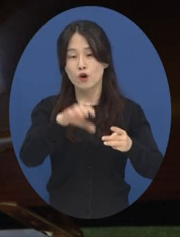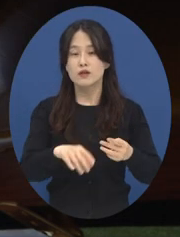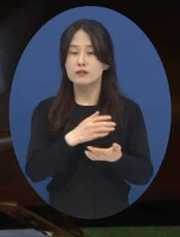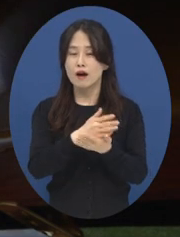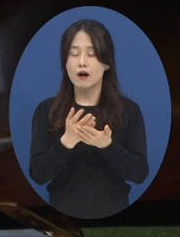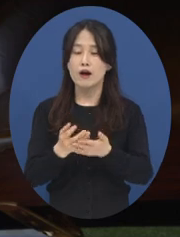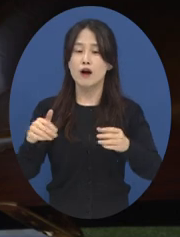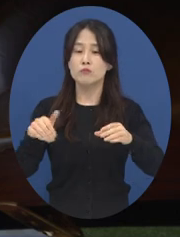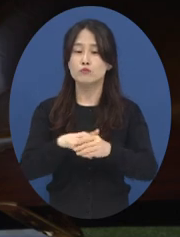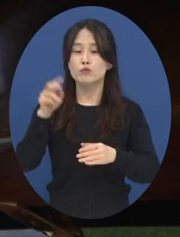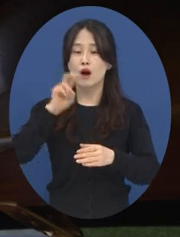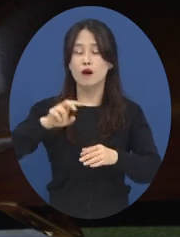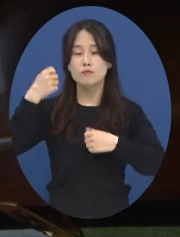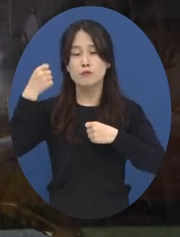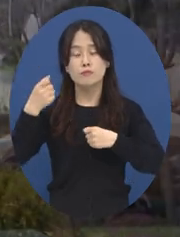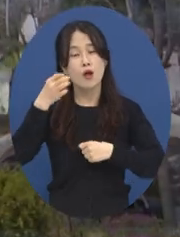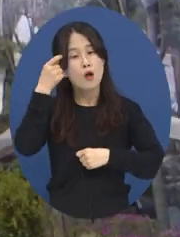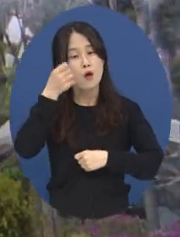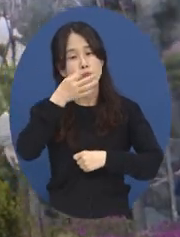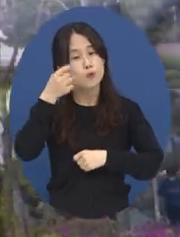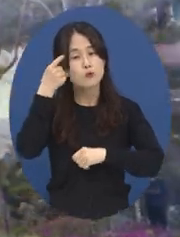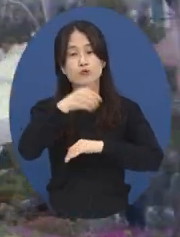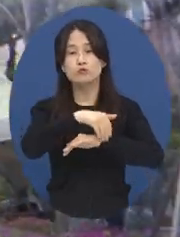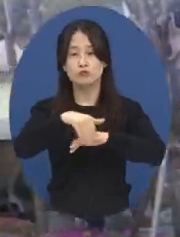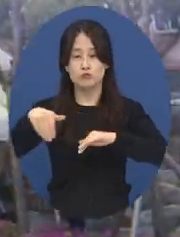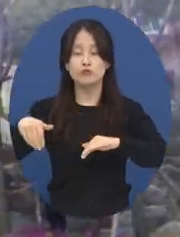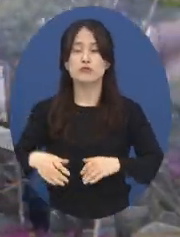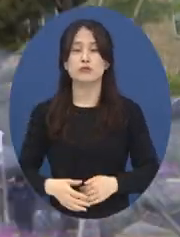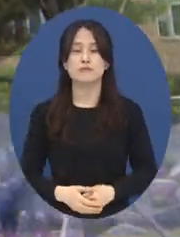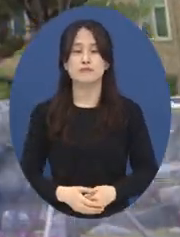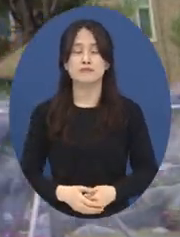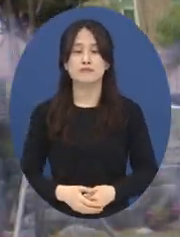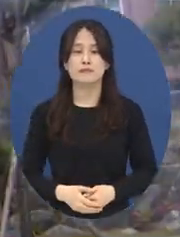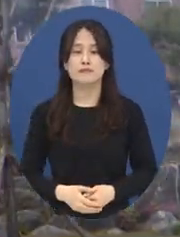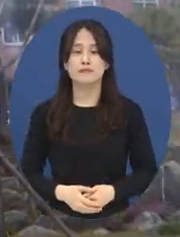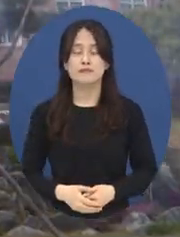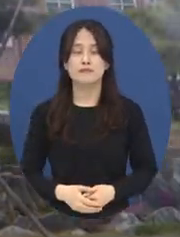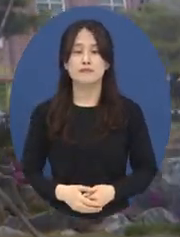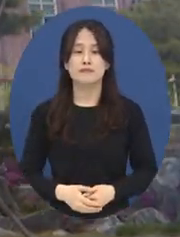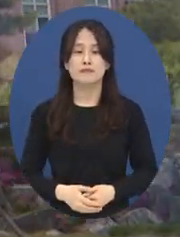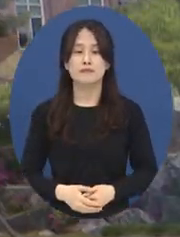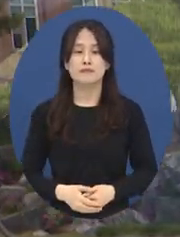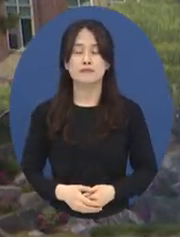다양한 문화 공연을 이어나갈 계획입니다. 경기 CCTV 최창순입니다.